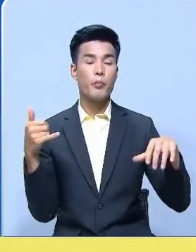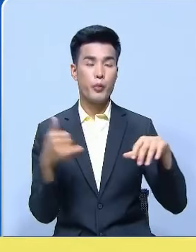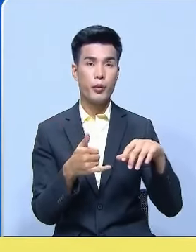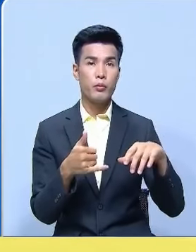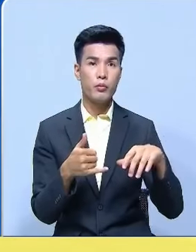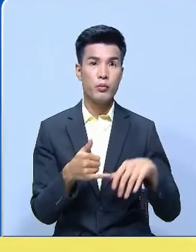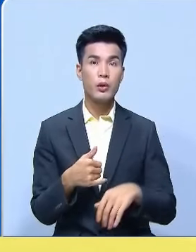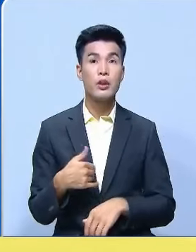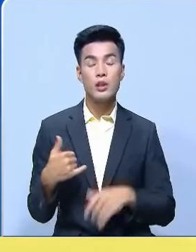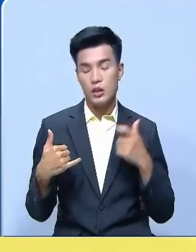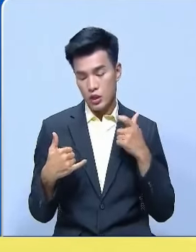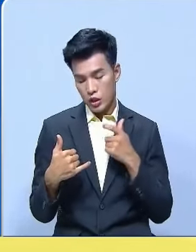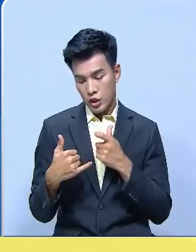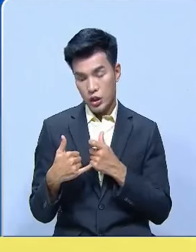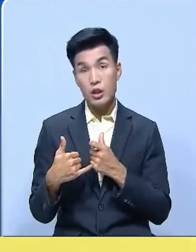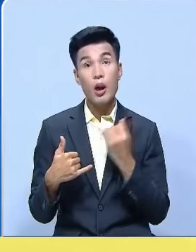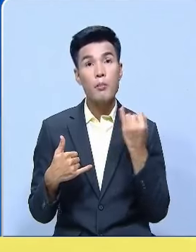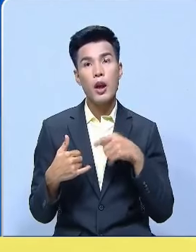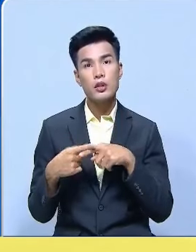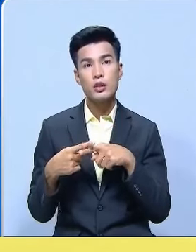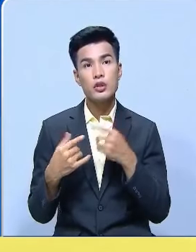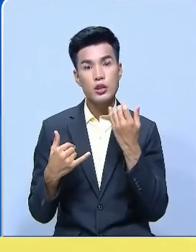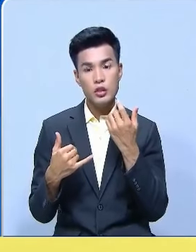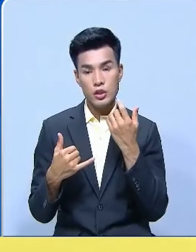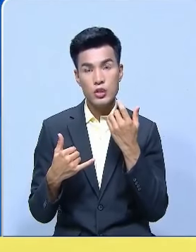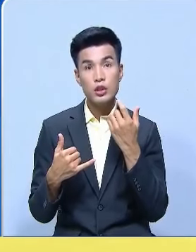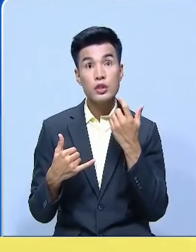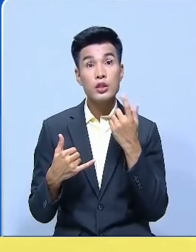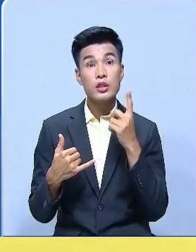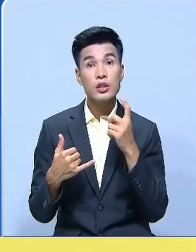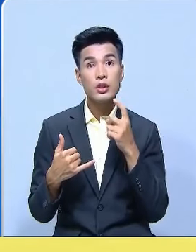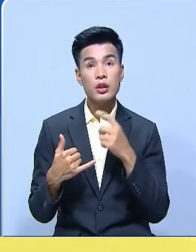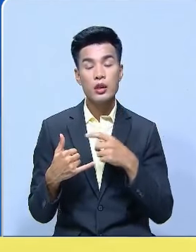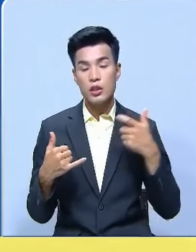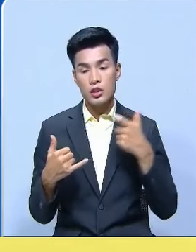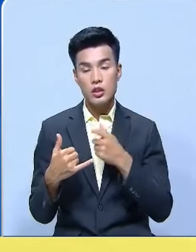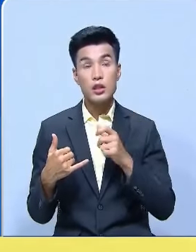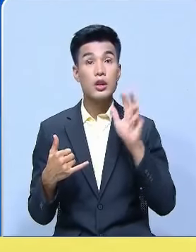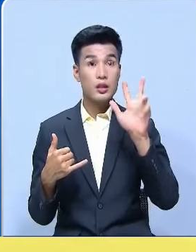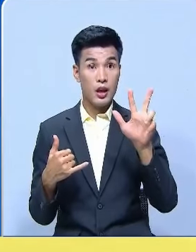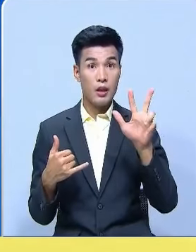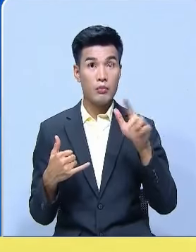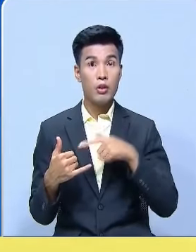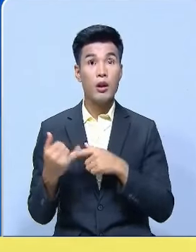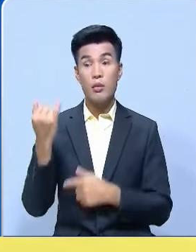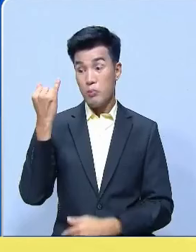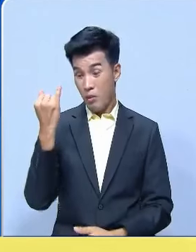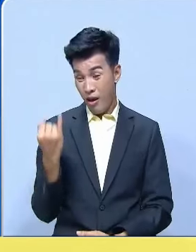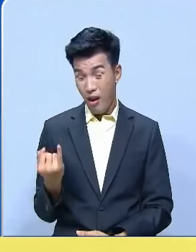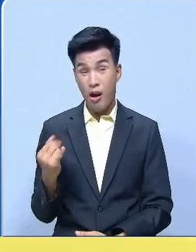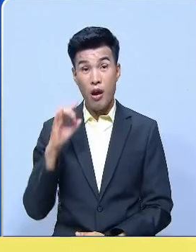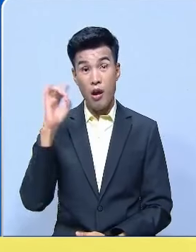มอฉีดยาแก้แพ้ให้ปรากฏว่าฉีดให้เธอถึง3ครั้งแล้วเธอแพ้ยาอย่างรุนแ